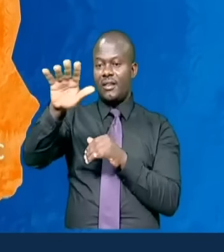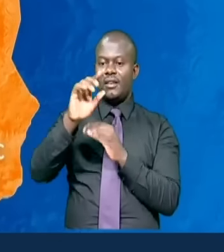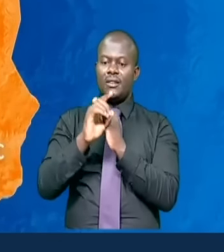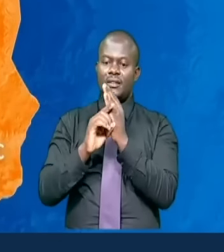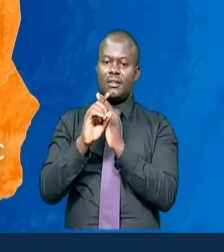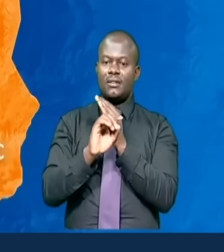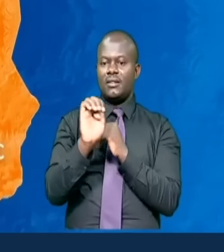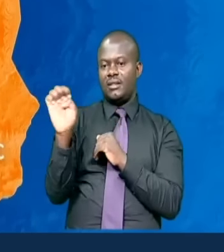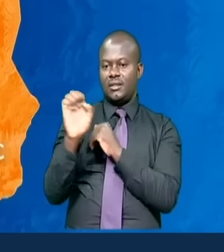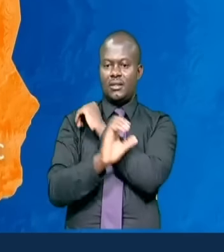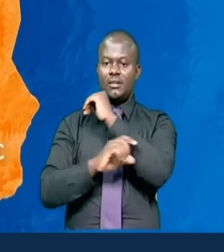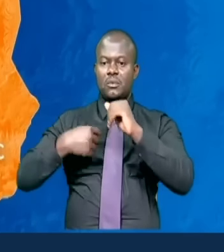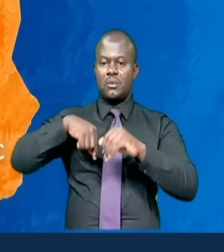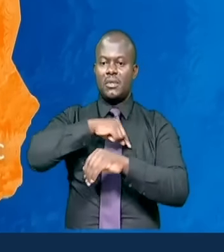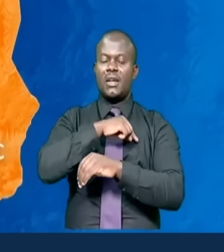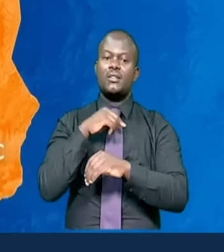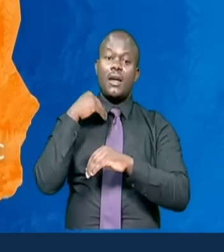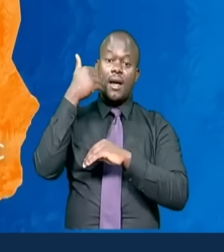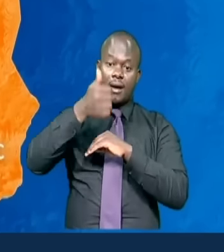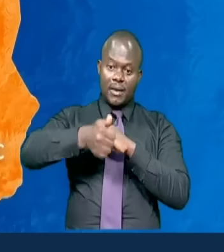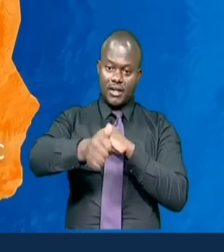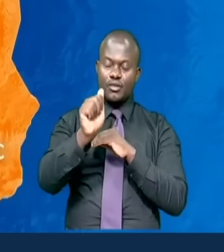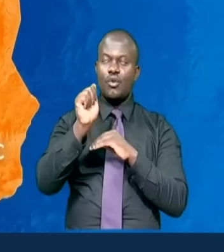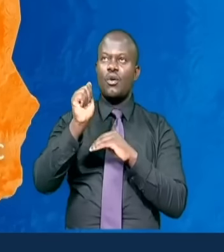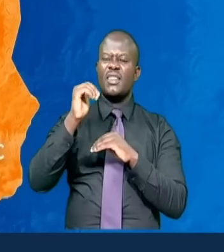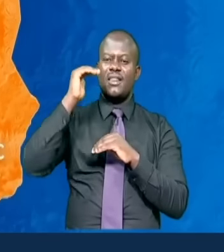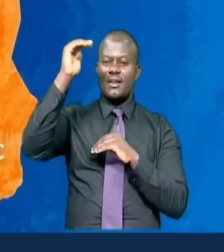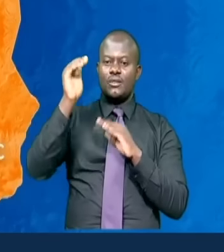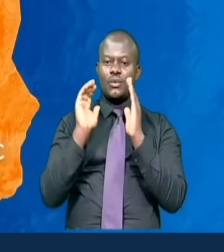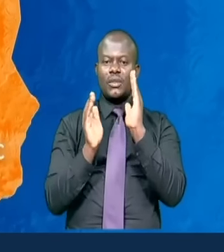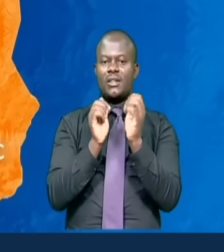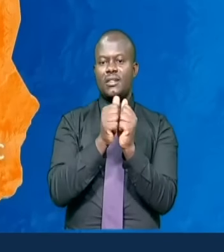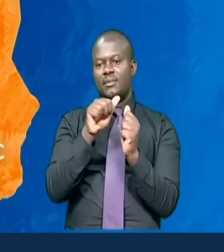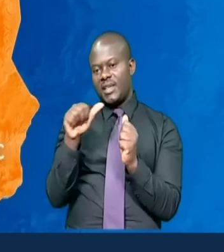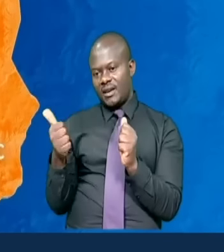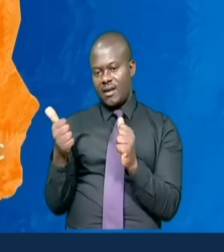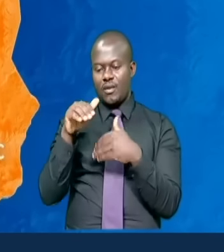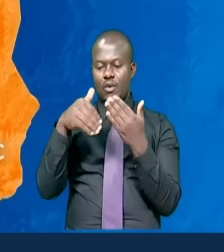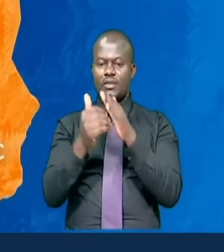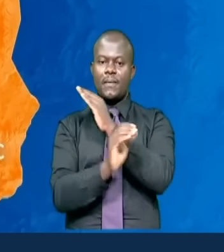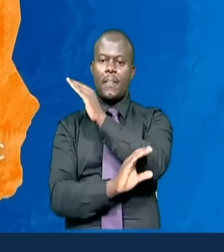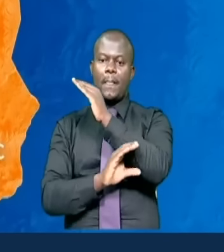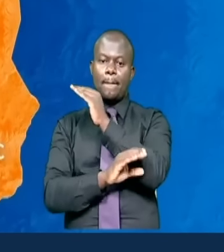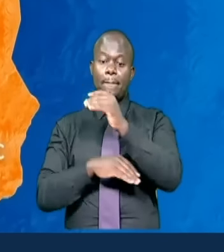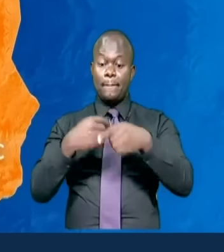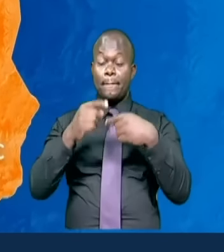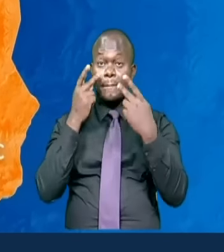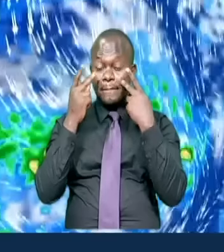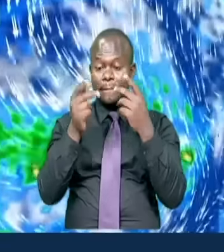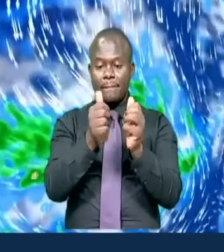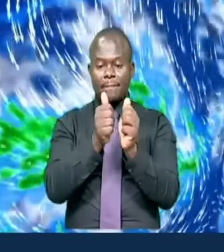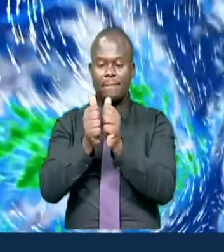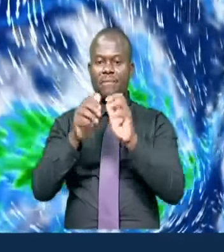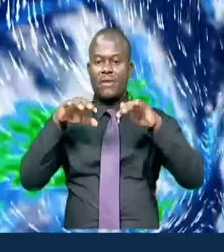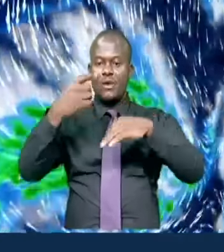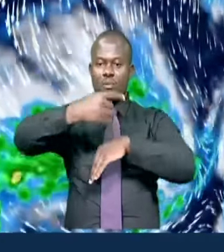mu burasirazuba bw'igihugu cyacu kikazaba aricyo kiri hejuru ugereranije n'ahandi mu gihugu reka tukomeze turebera hamwe rero mu